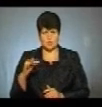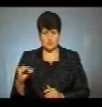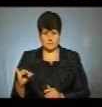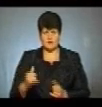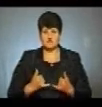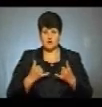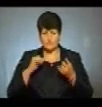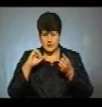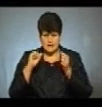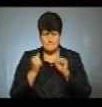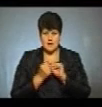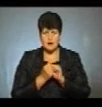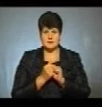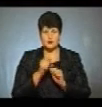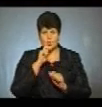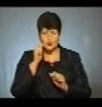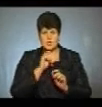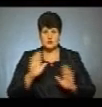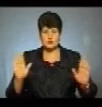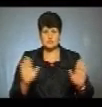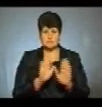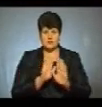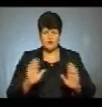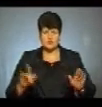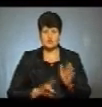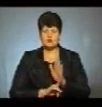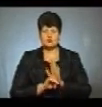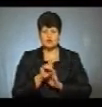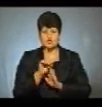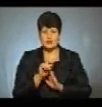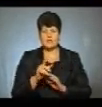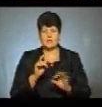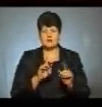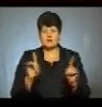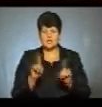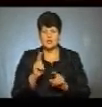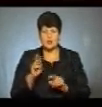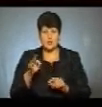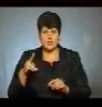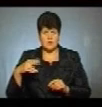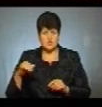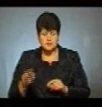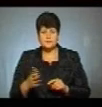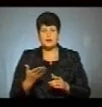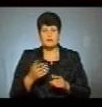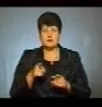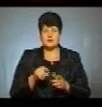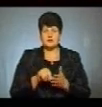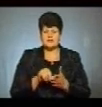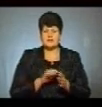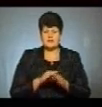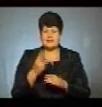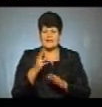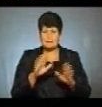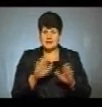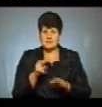Вшанування пам'яті української оперної співачки розпочав хор музичного коледжу, який носить її ім'я. Учасники хору виконали три пісні